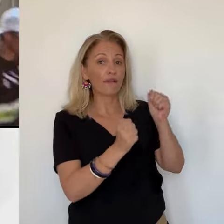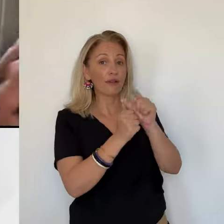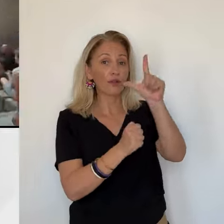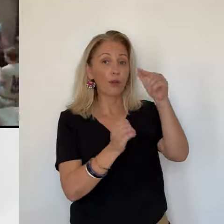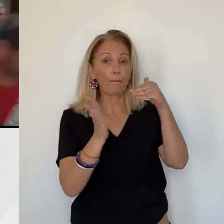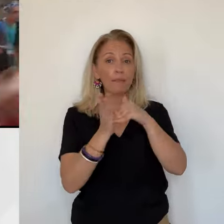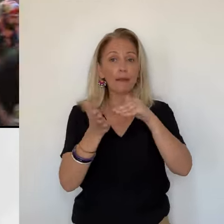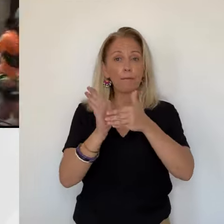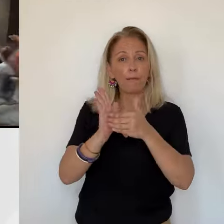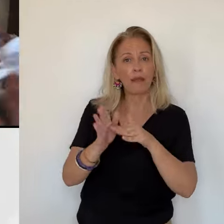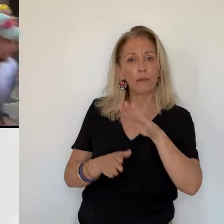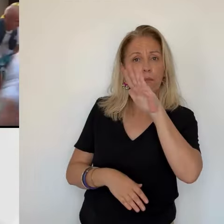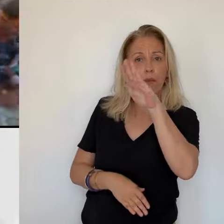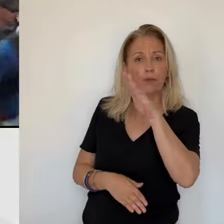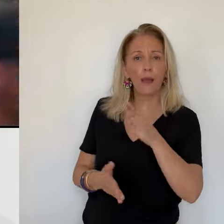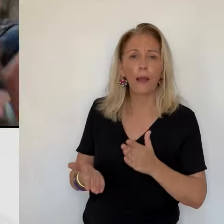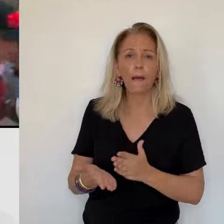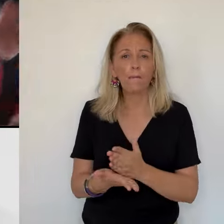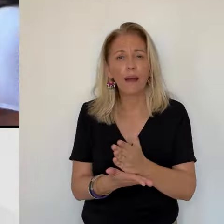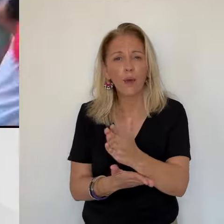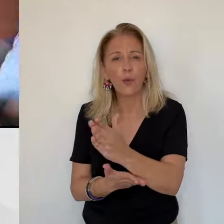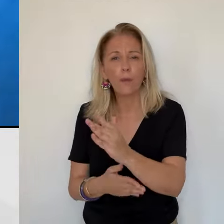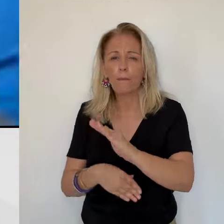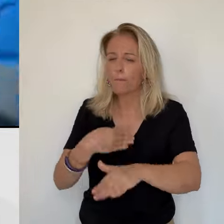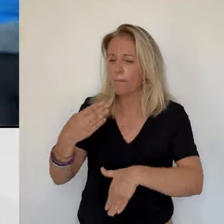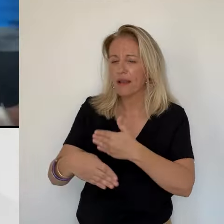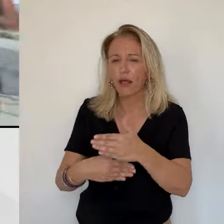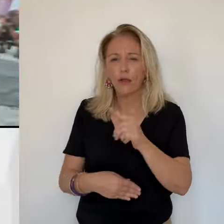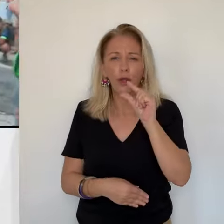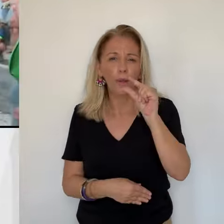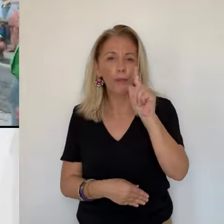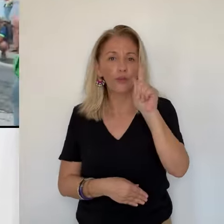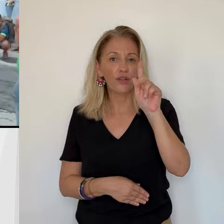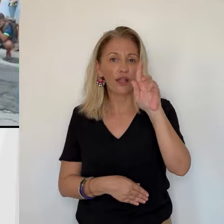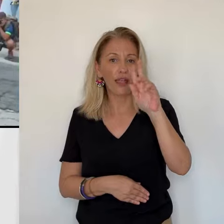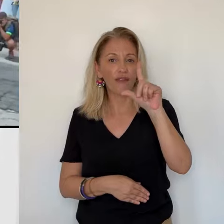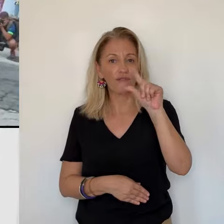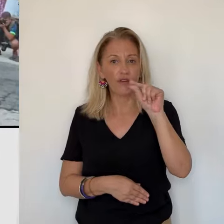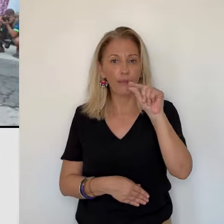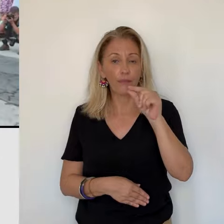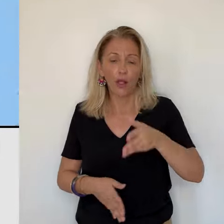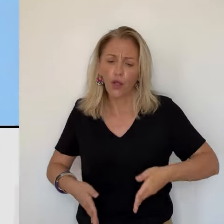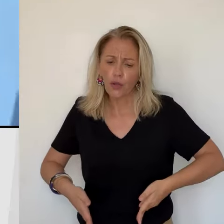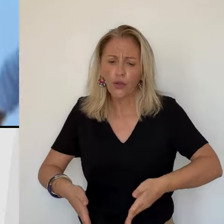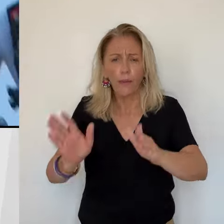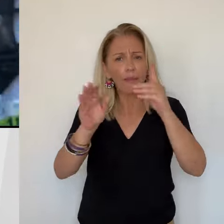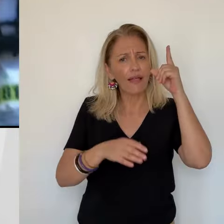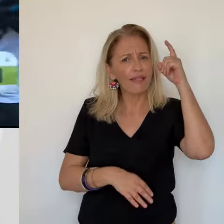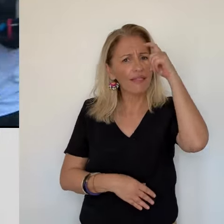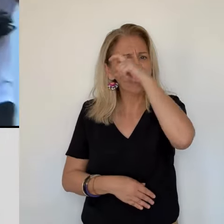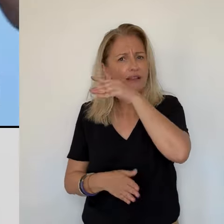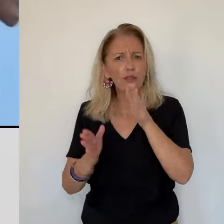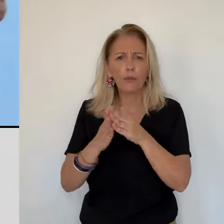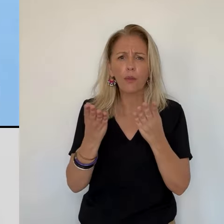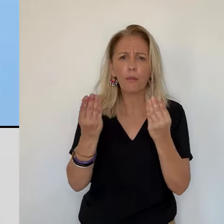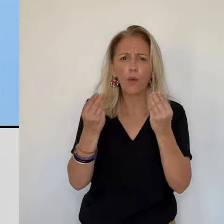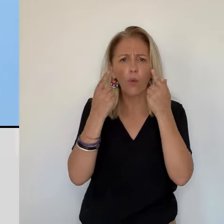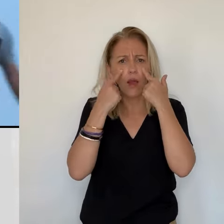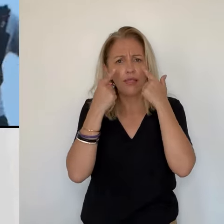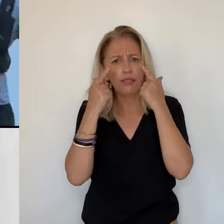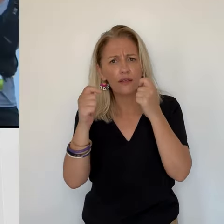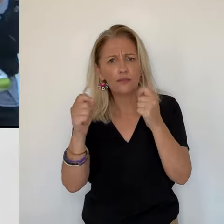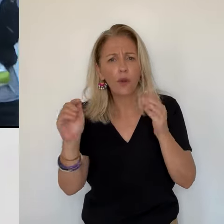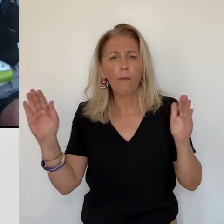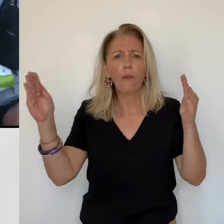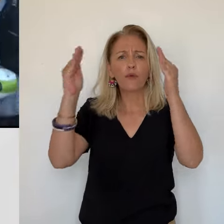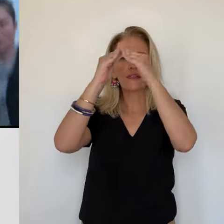dénivelé positif. Le tracé emprunte une partie du GR20. Un parcours technique exigeant qui demande une attention